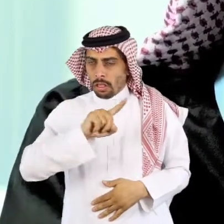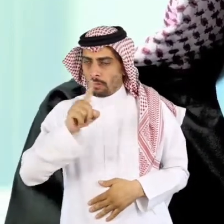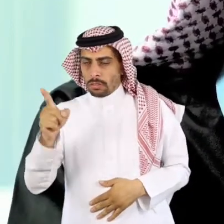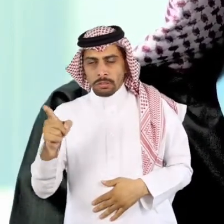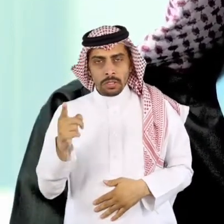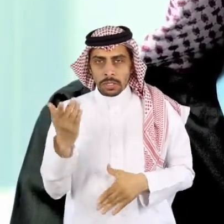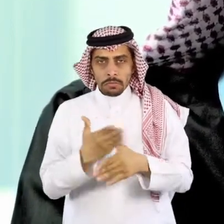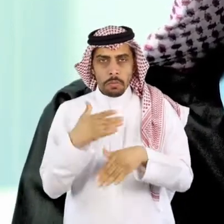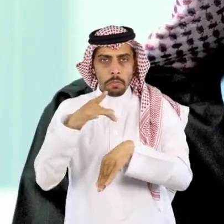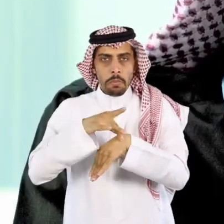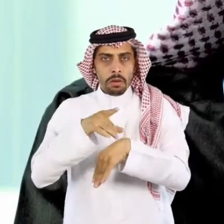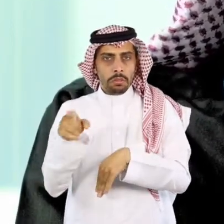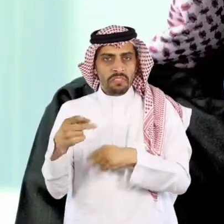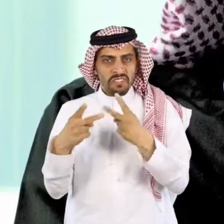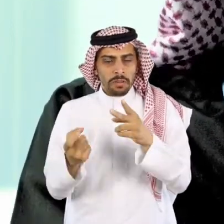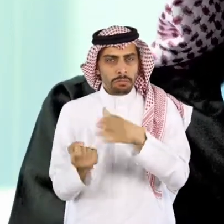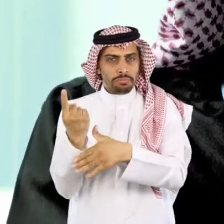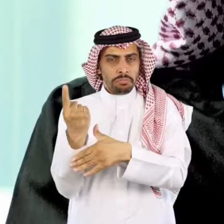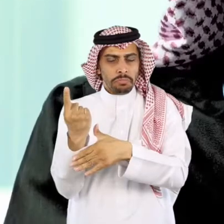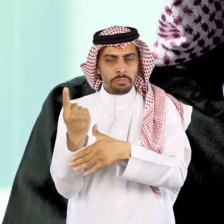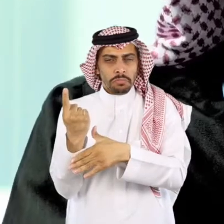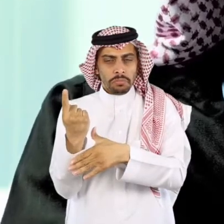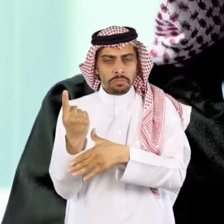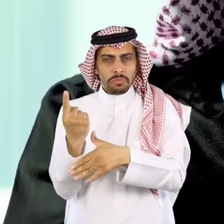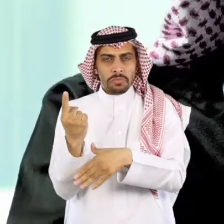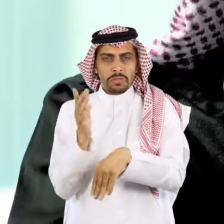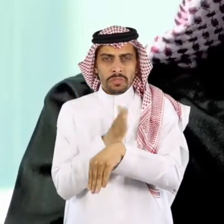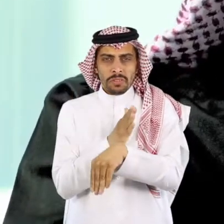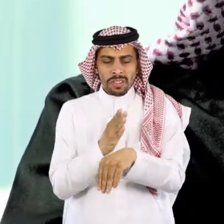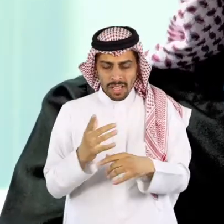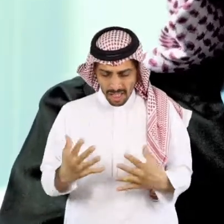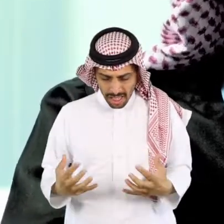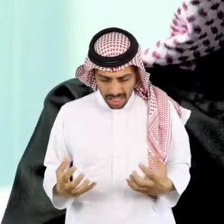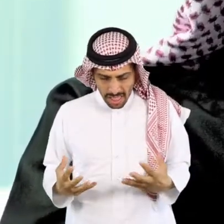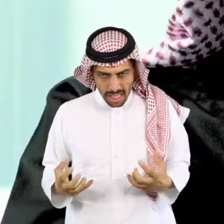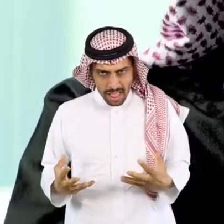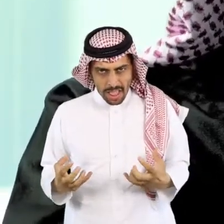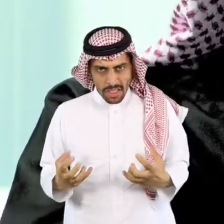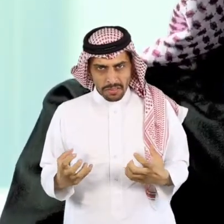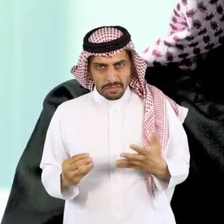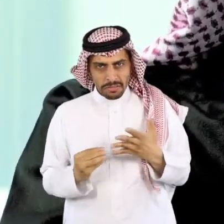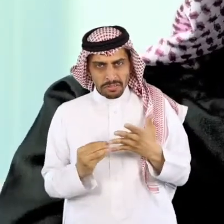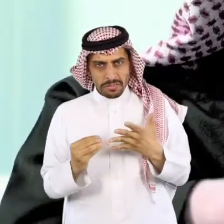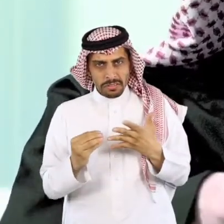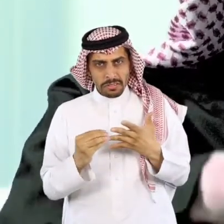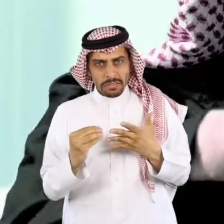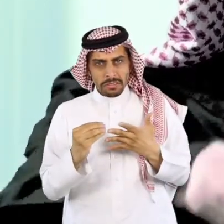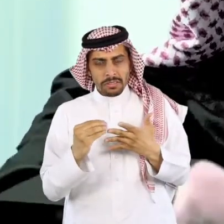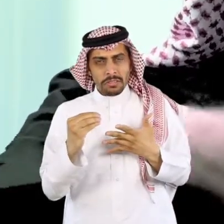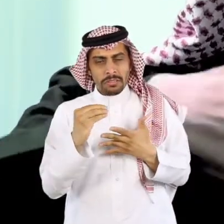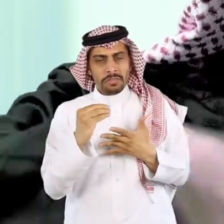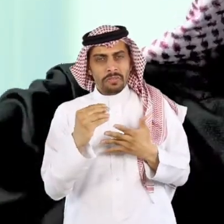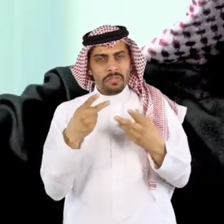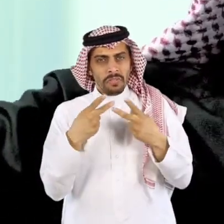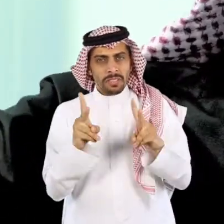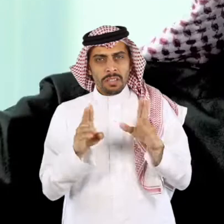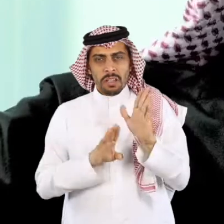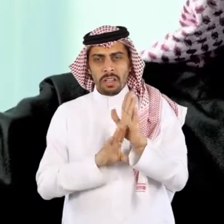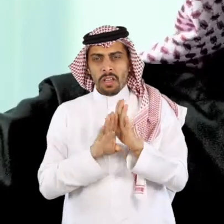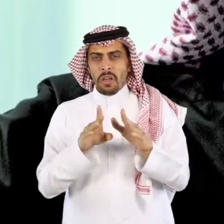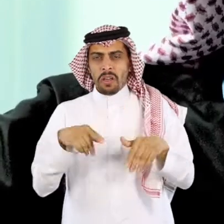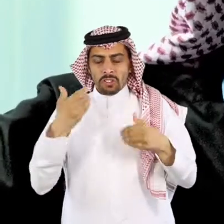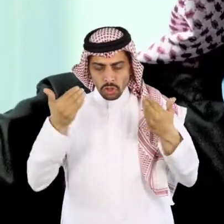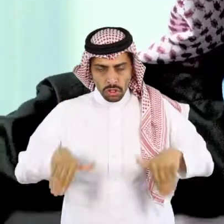أقدر أتحرك، ما أقدر أمشي. ابتدأ في البداية تنميل وما تنميل وتوازن شوي شوي شوي إلي ما